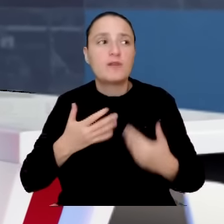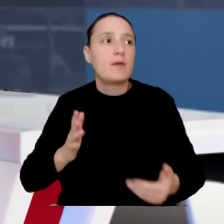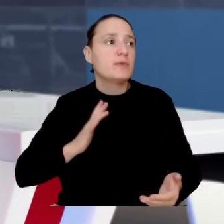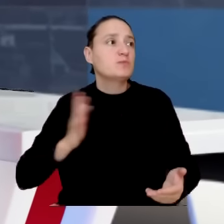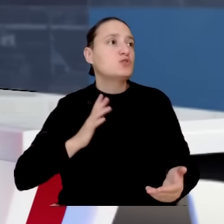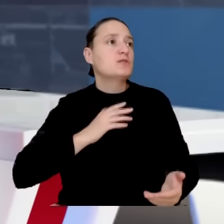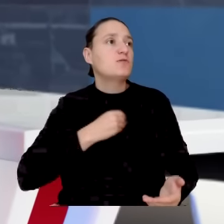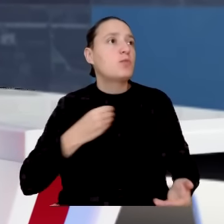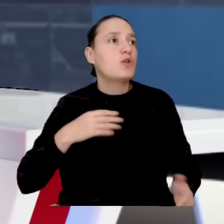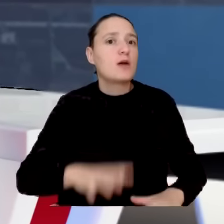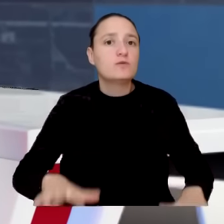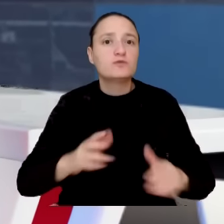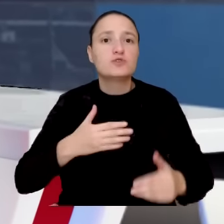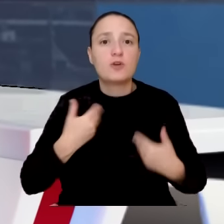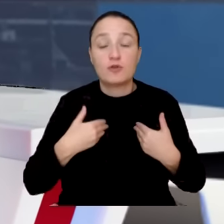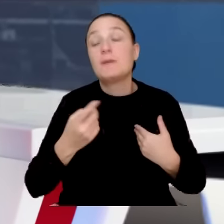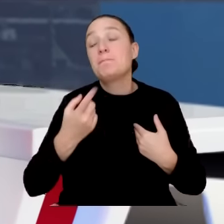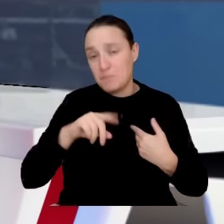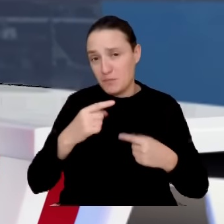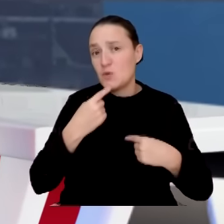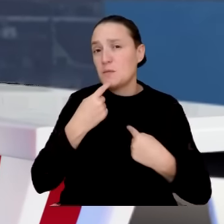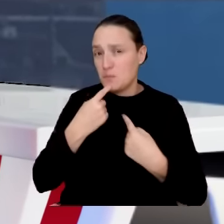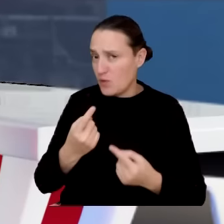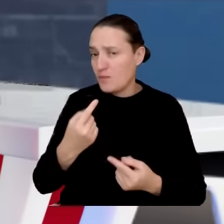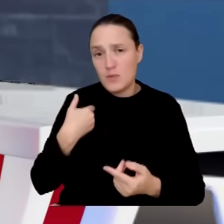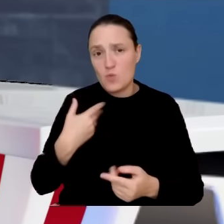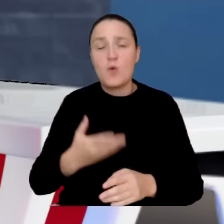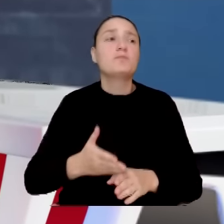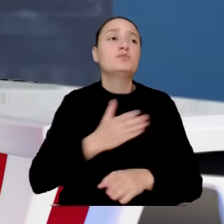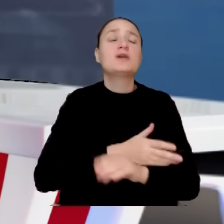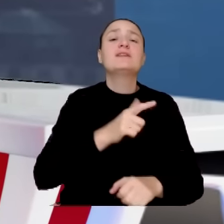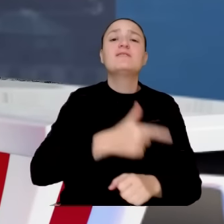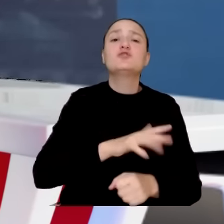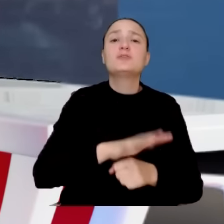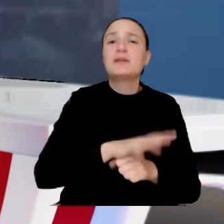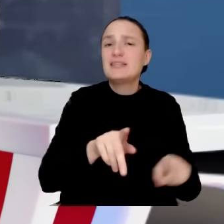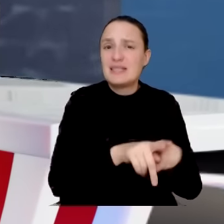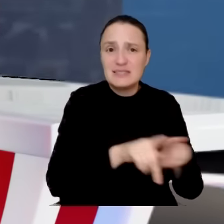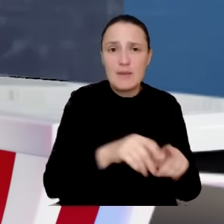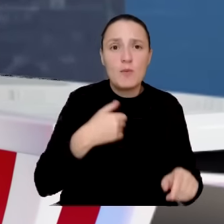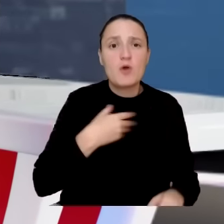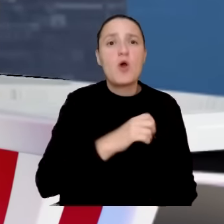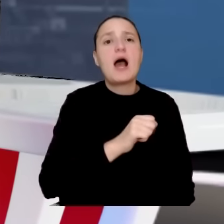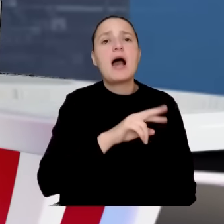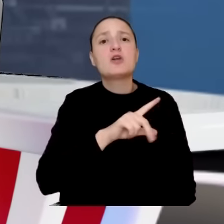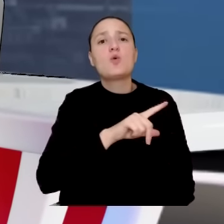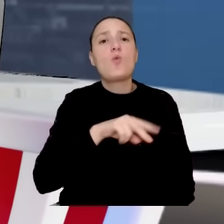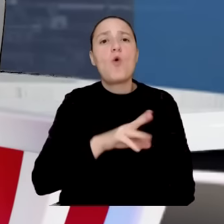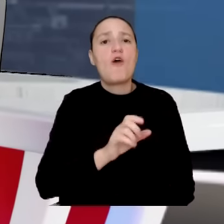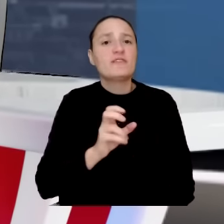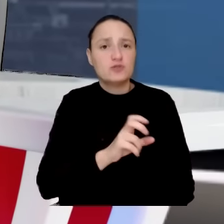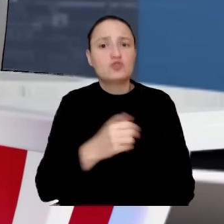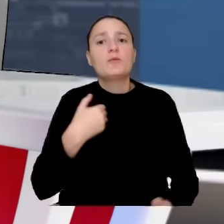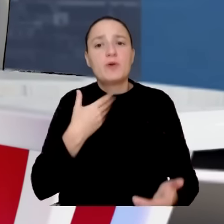Polaków to jest to przed czym przestrzegali miy bo wróciły te mroczne czasy sprzed 2015 roku kiedy pan arłukowicz doradzał panu Sowie marszałkowi Województwa